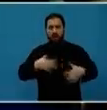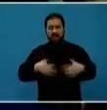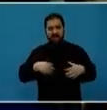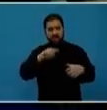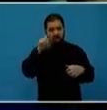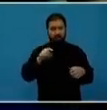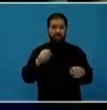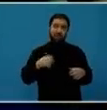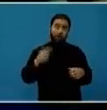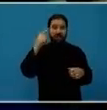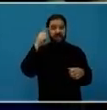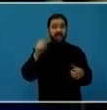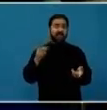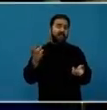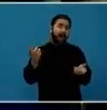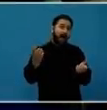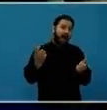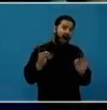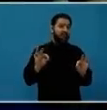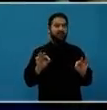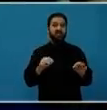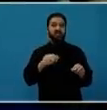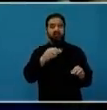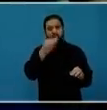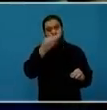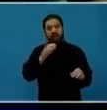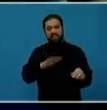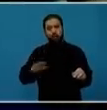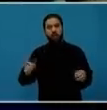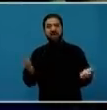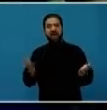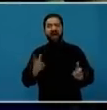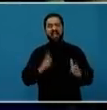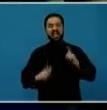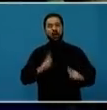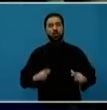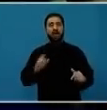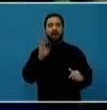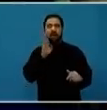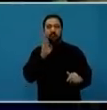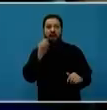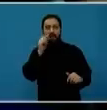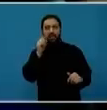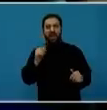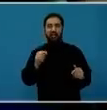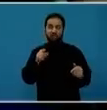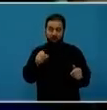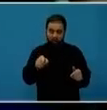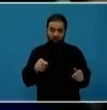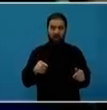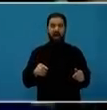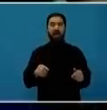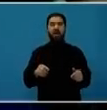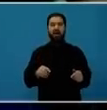gândesc la o altă perspectivă. Spuneați de copiii care își pot asupri părinții și că aceștia, simțindu-se